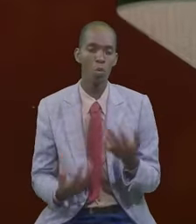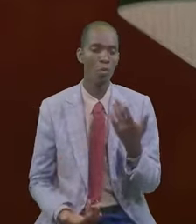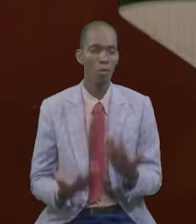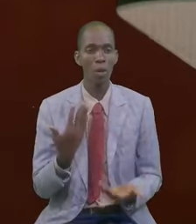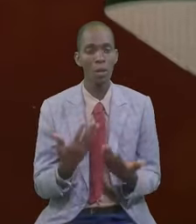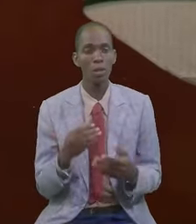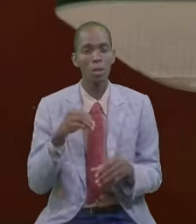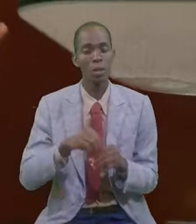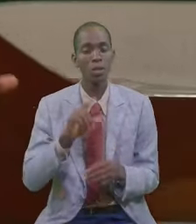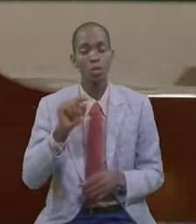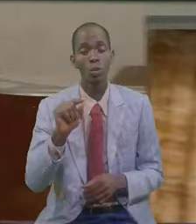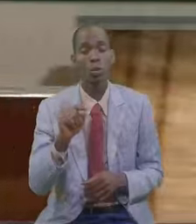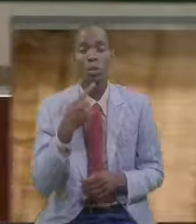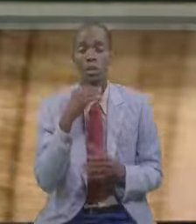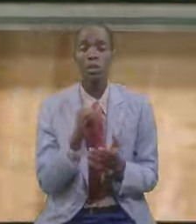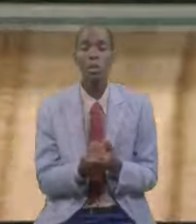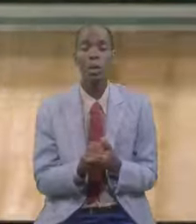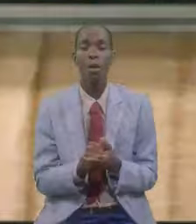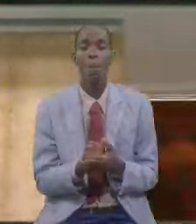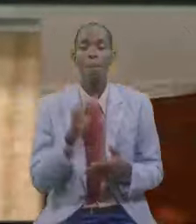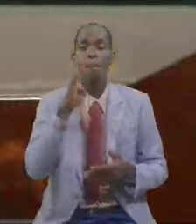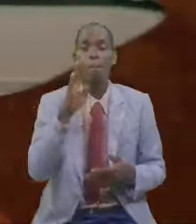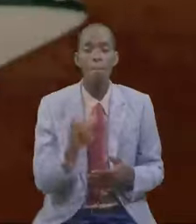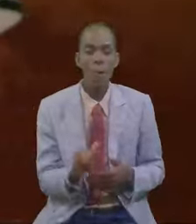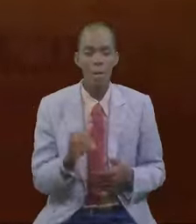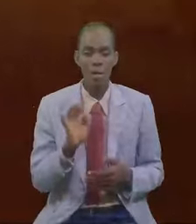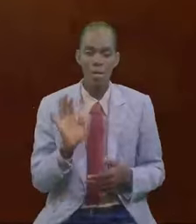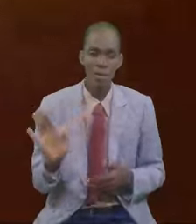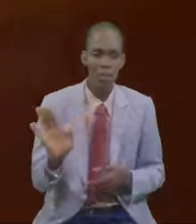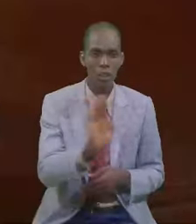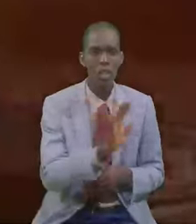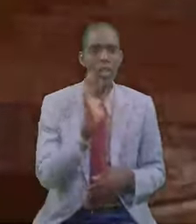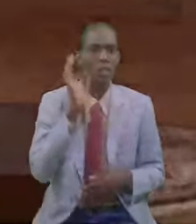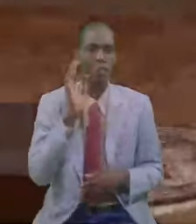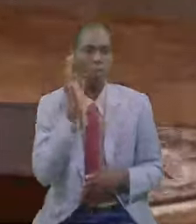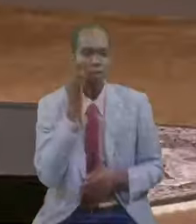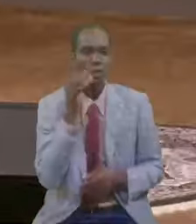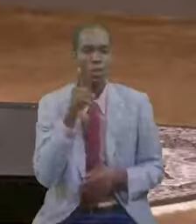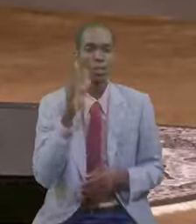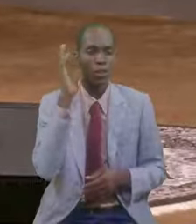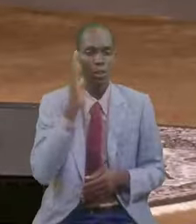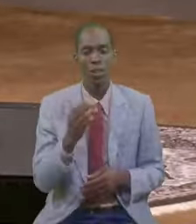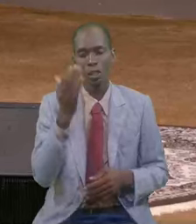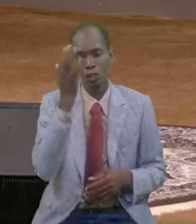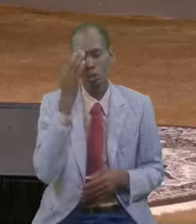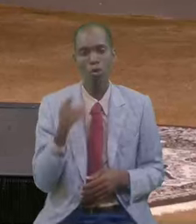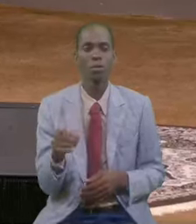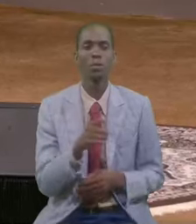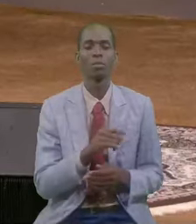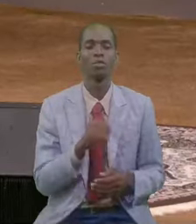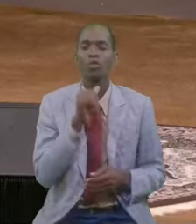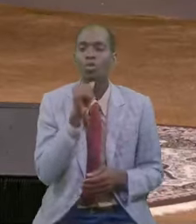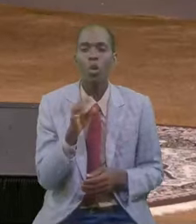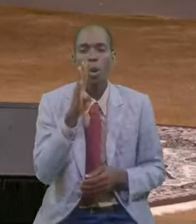donc à leurs fruits que vous les reconnaîtrez. C'est donc à leurs